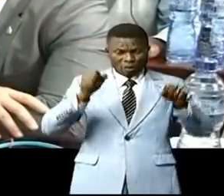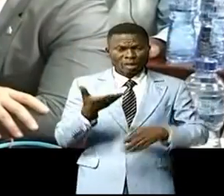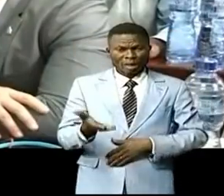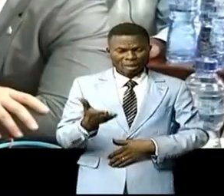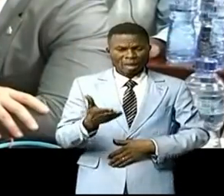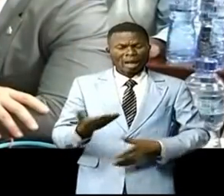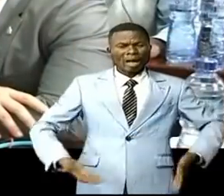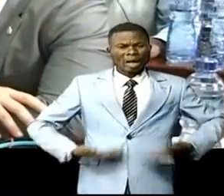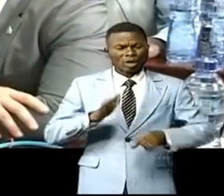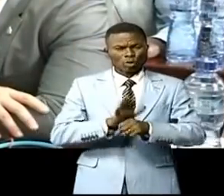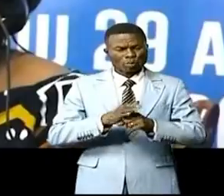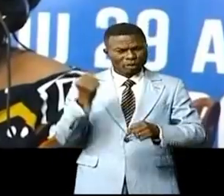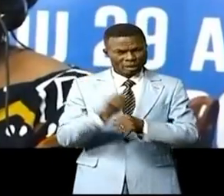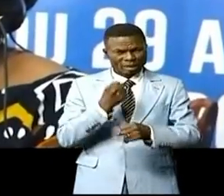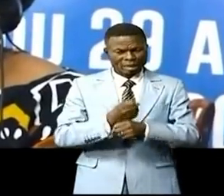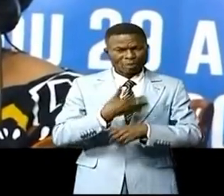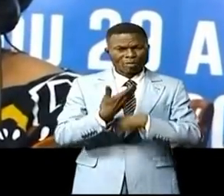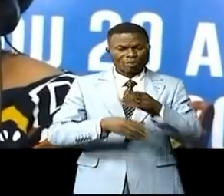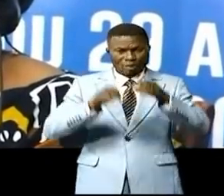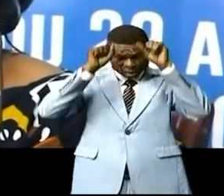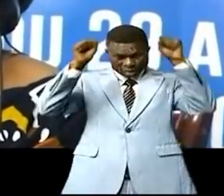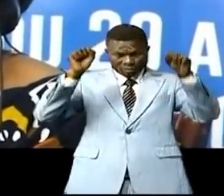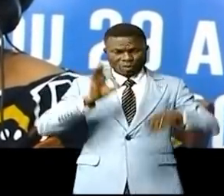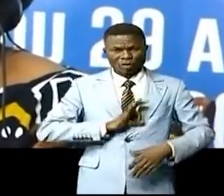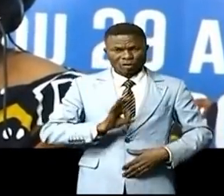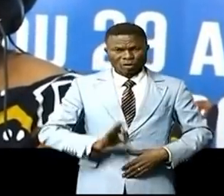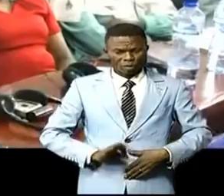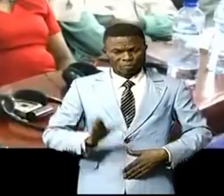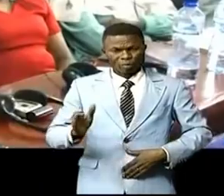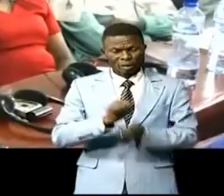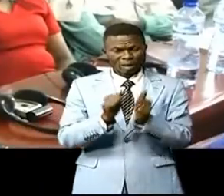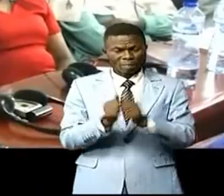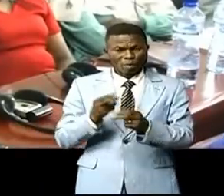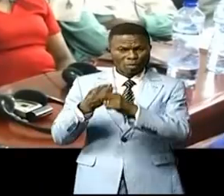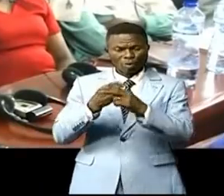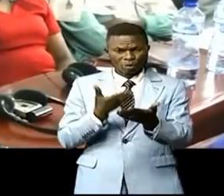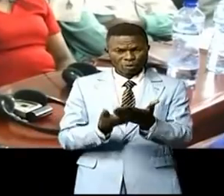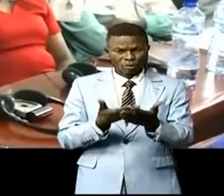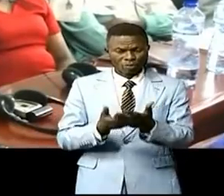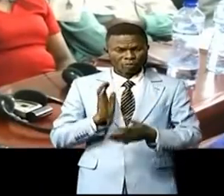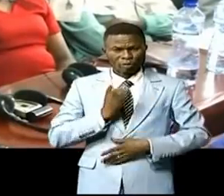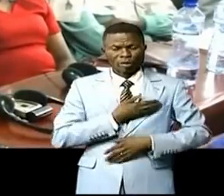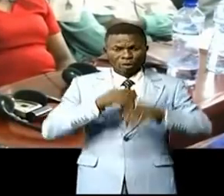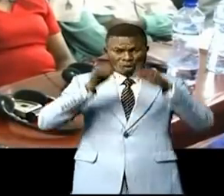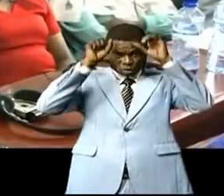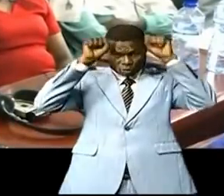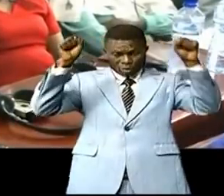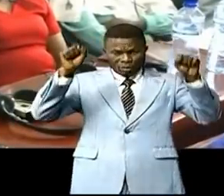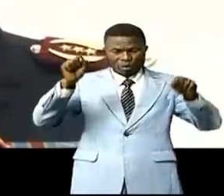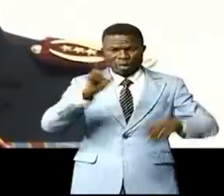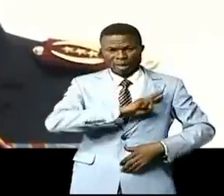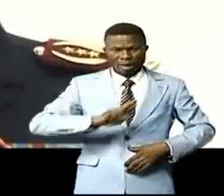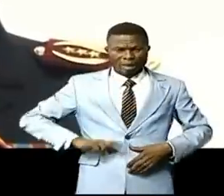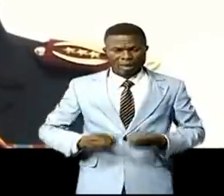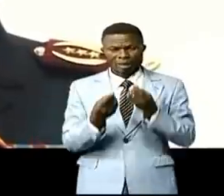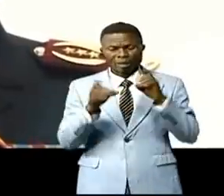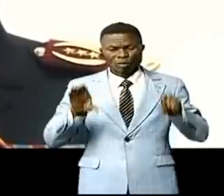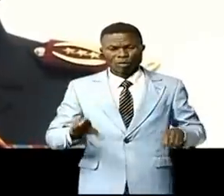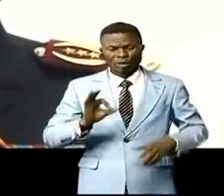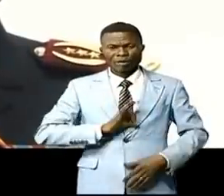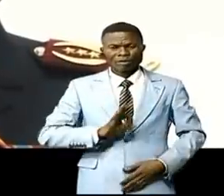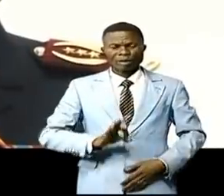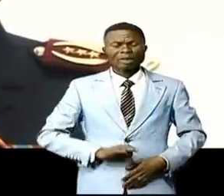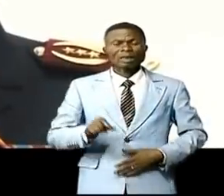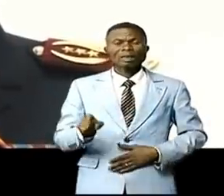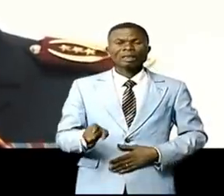salué les efforts fournis par le président de la République dans ce secteur. Le président de la République démocratique du Congo, son Excellence Félix Antoine